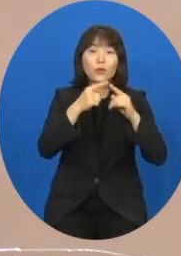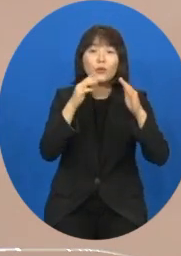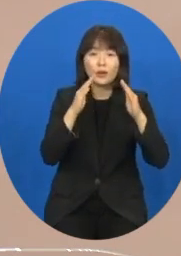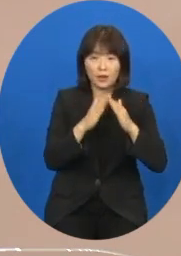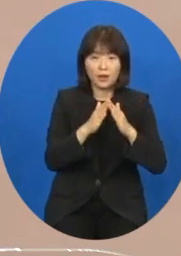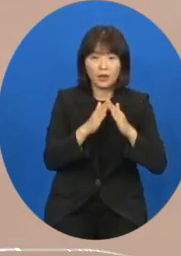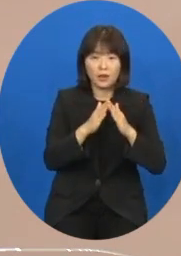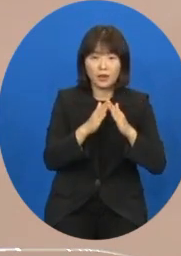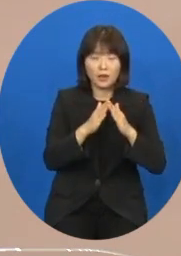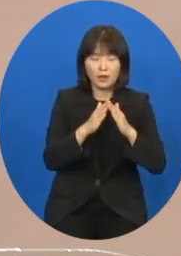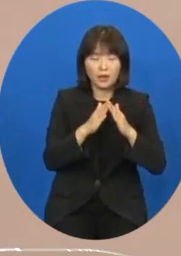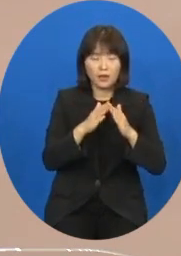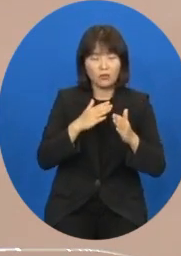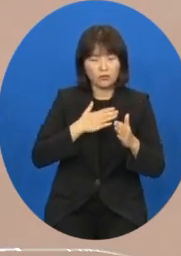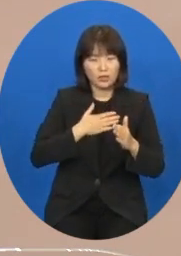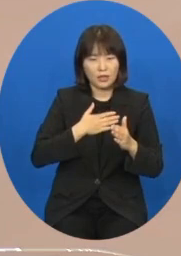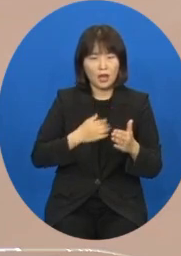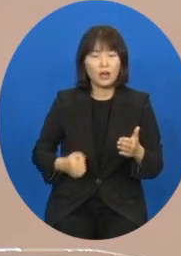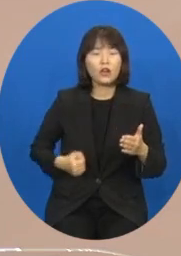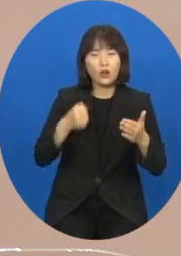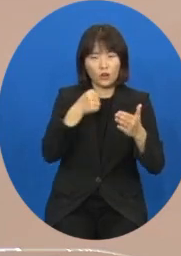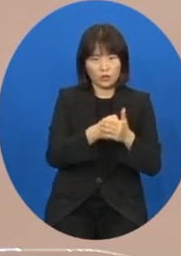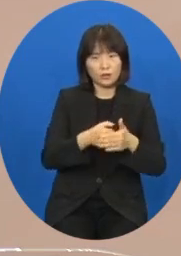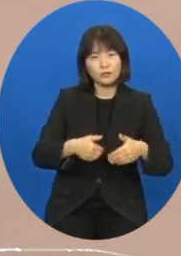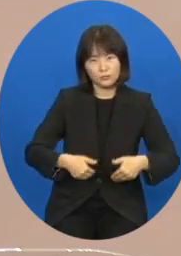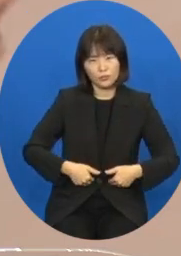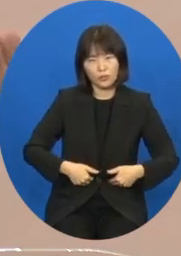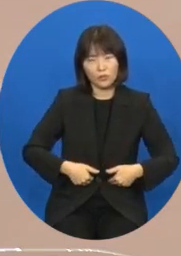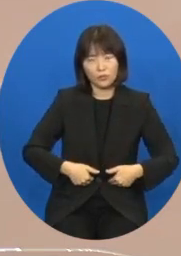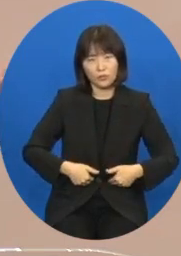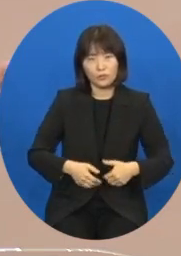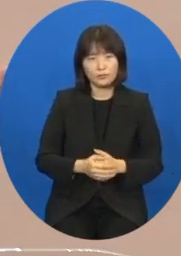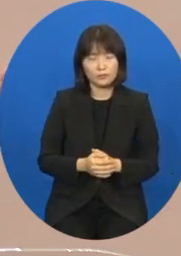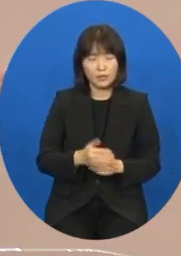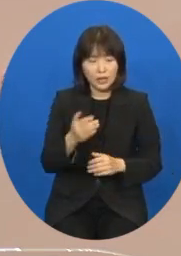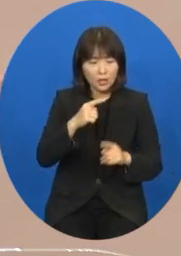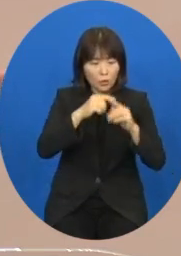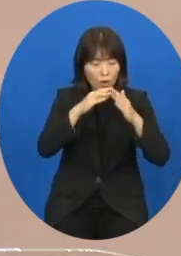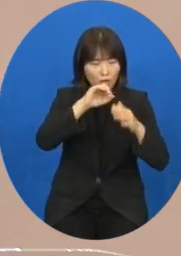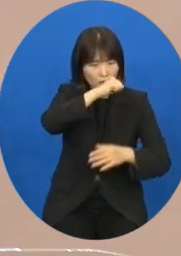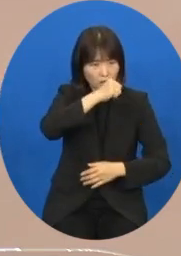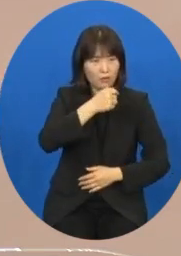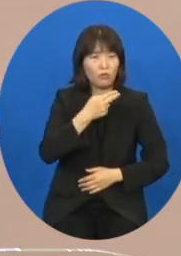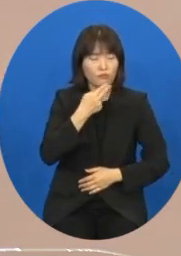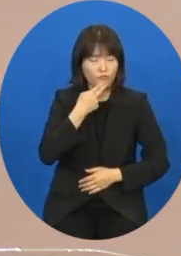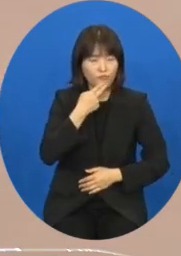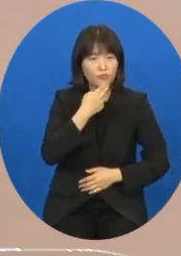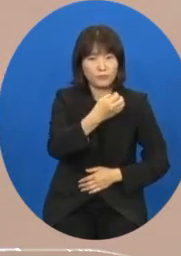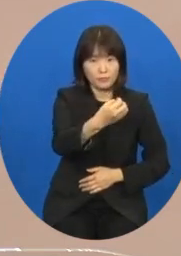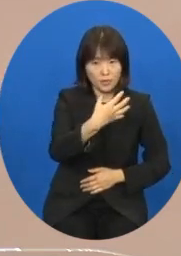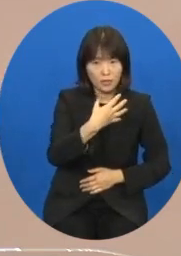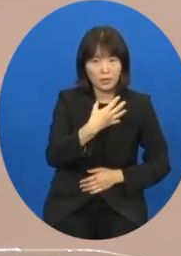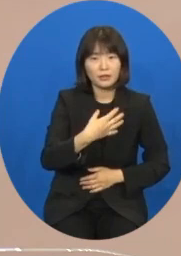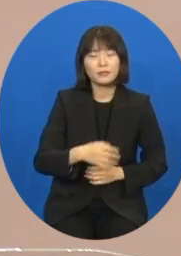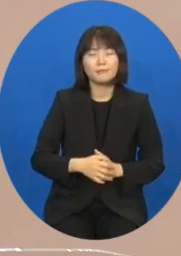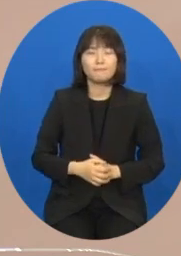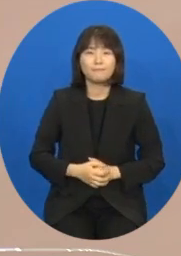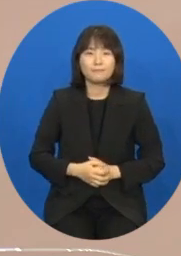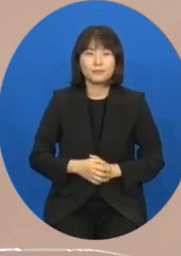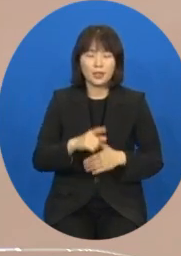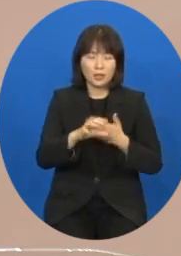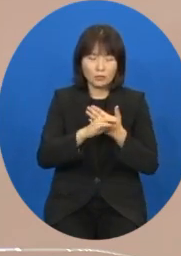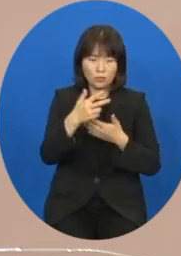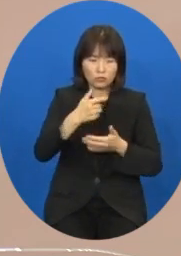뭔가 결단을 내려야 될 상황입니다. 근데 교회 예산이 없다는 거예요. 그러면 우리